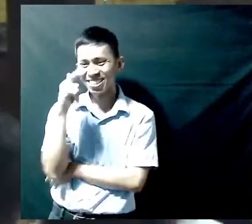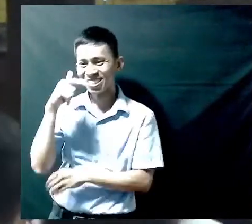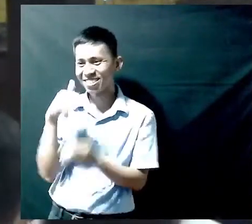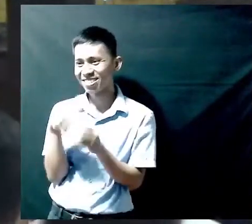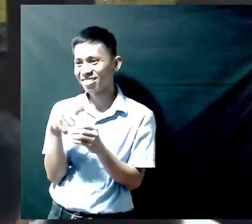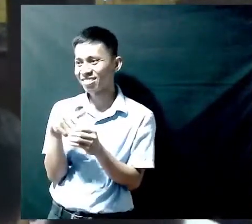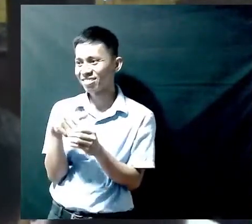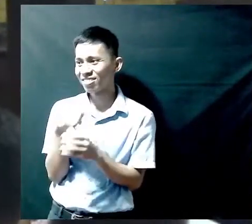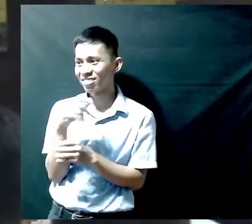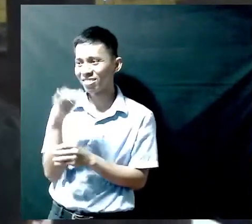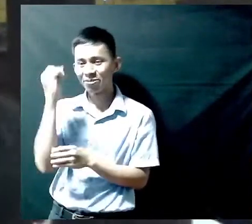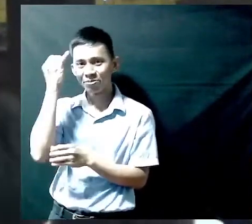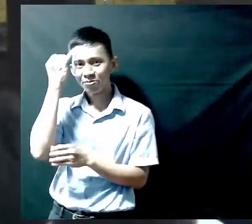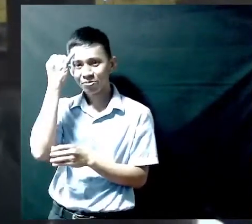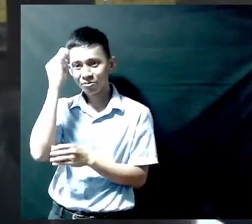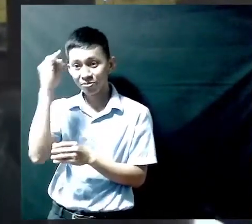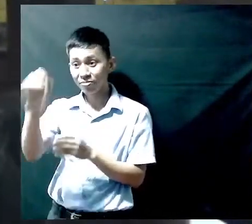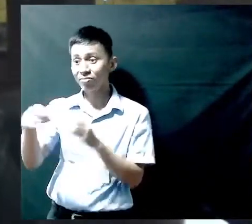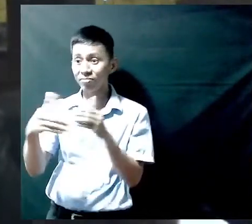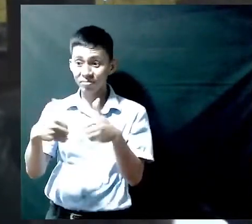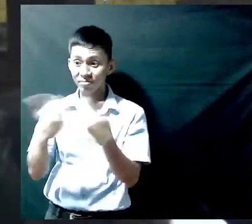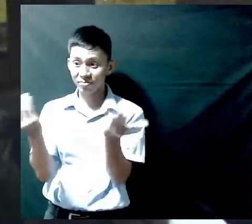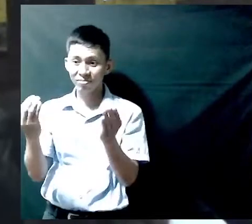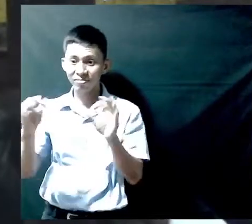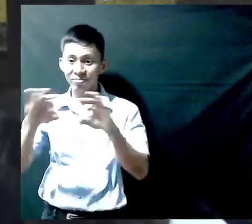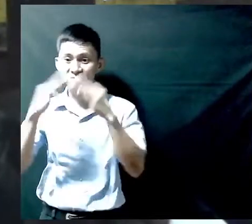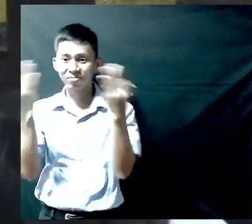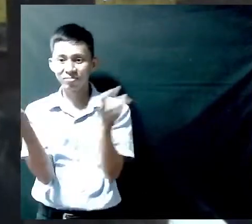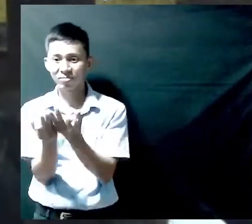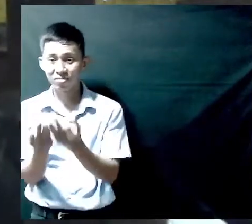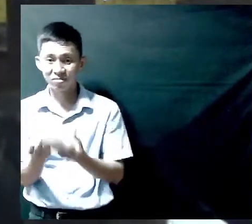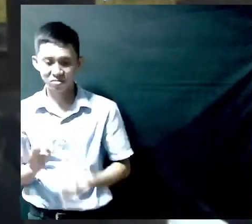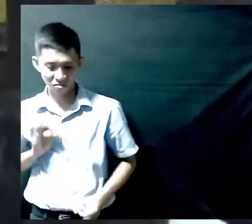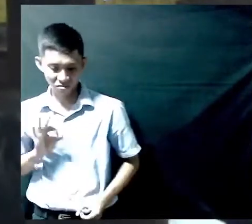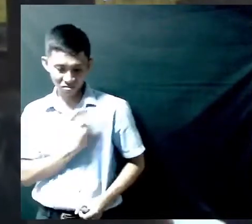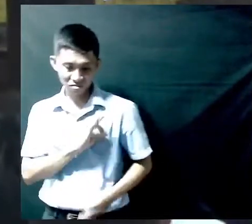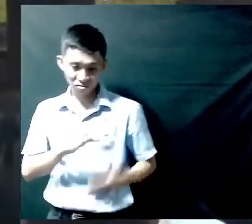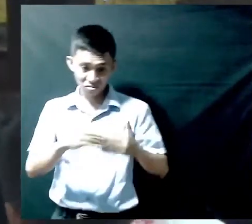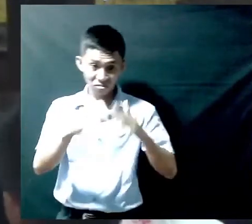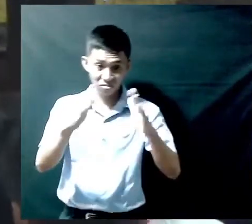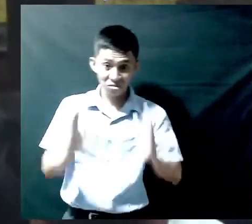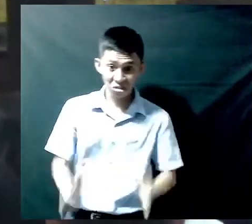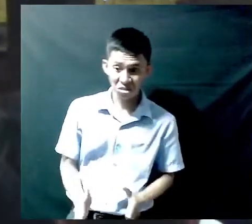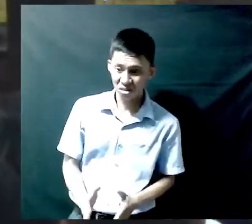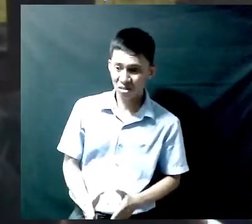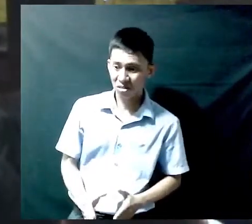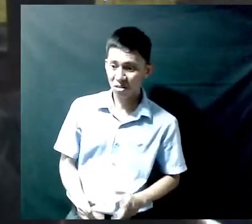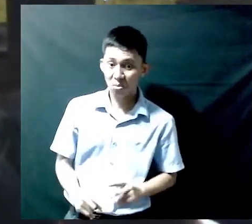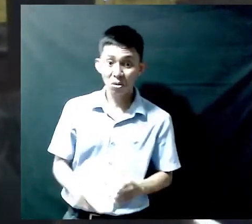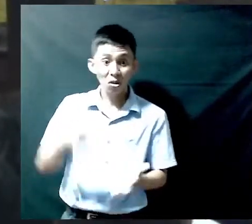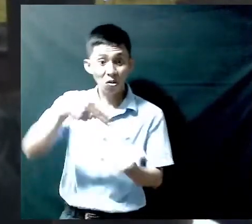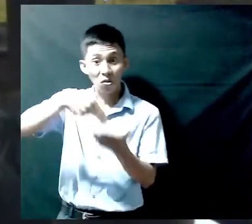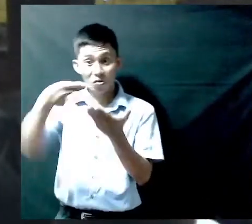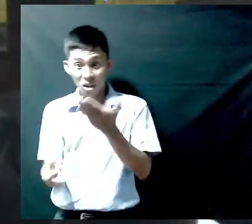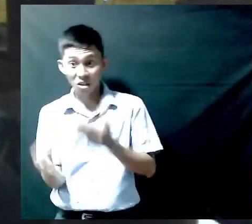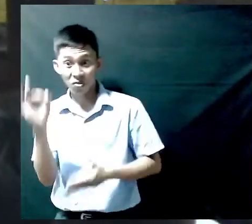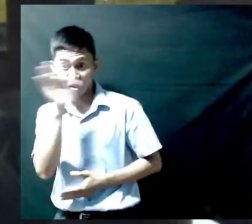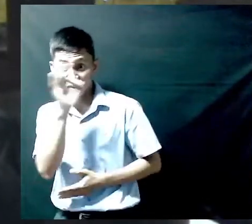So imagine mo, broken family ka, gang member, gang leader ka, tapos bagsak ka ng